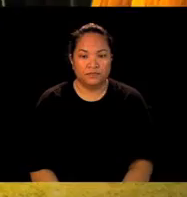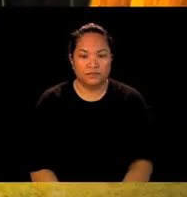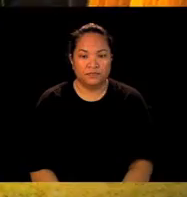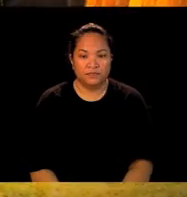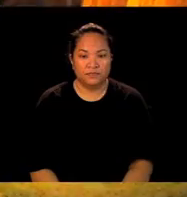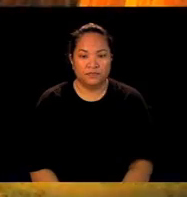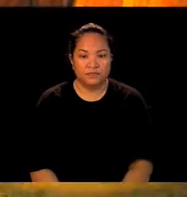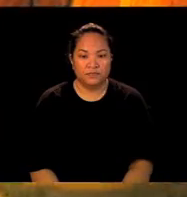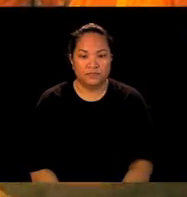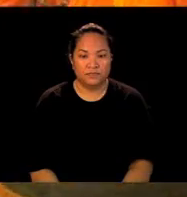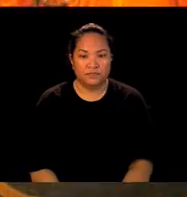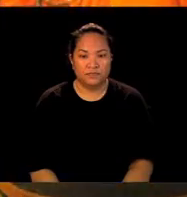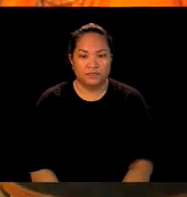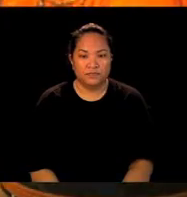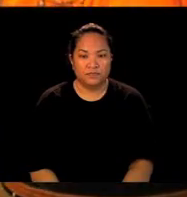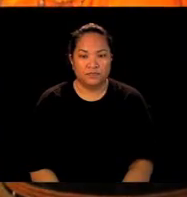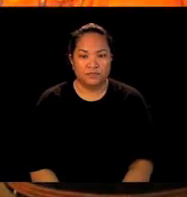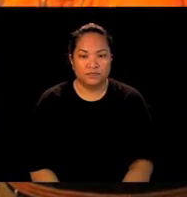inasun